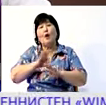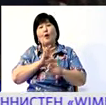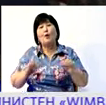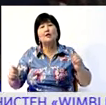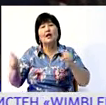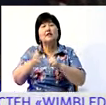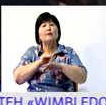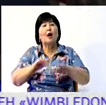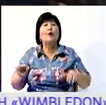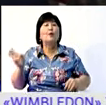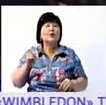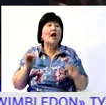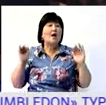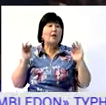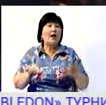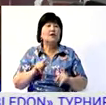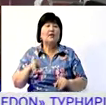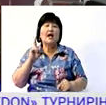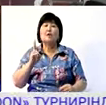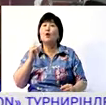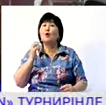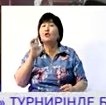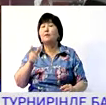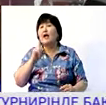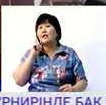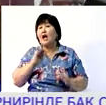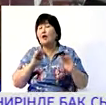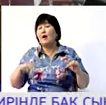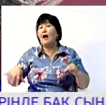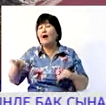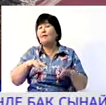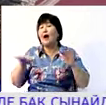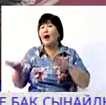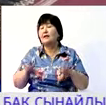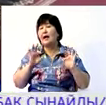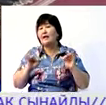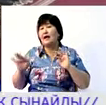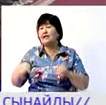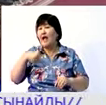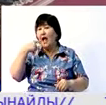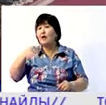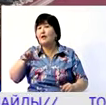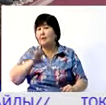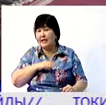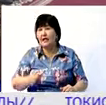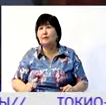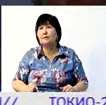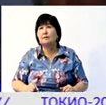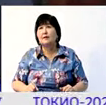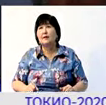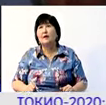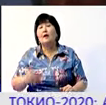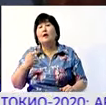шапқан өрендер келген. Басқосу барысында Қырымбек Көшербаев жас буынға аймақта атқарылып жатқан игі істерді әңгімелеп берді. Болашақтан келді